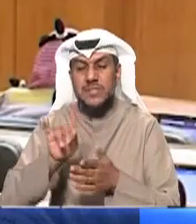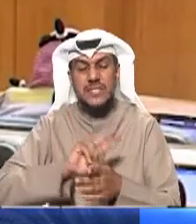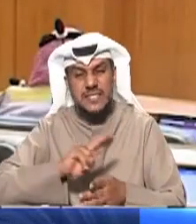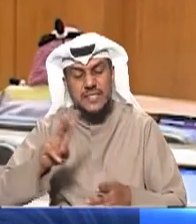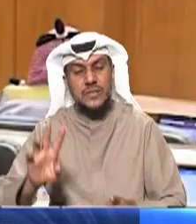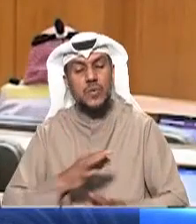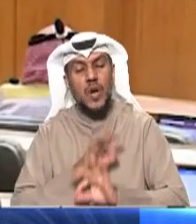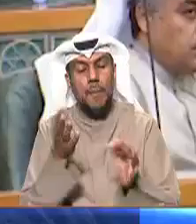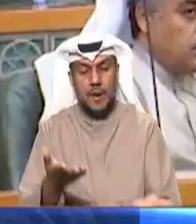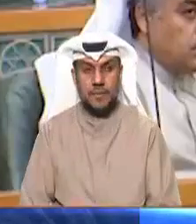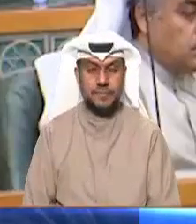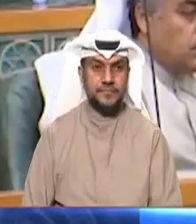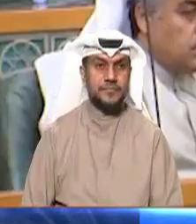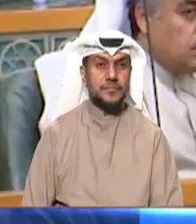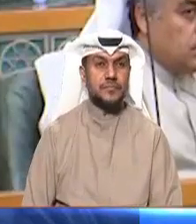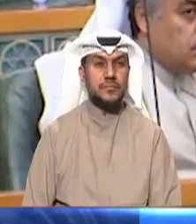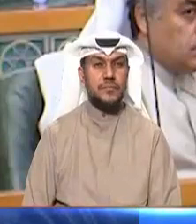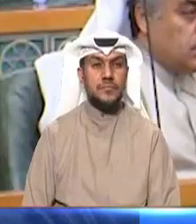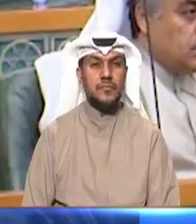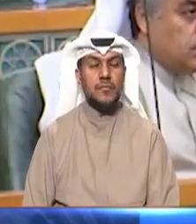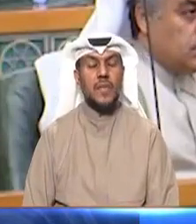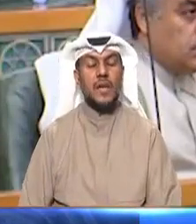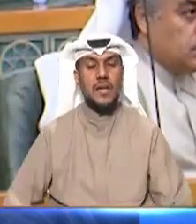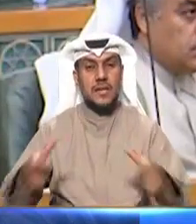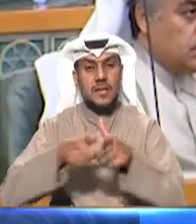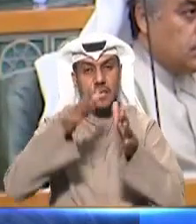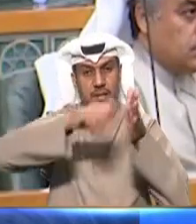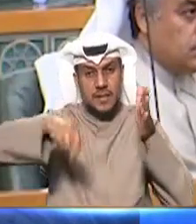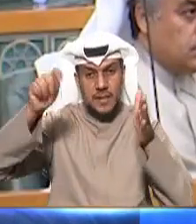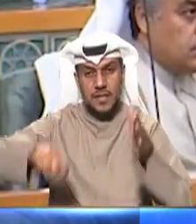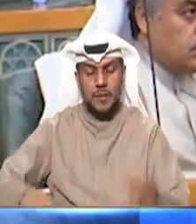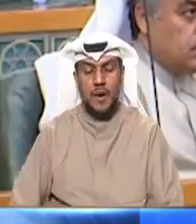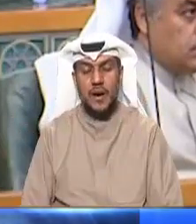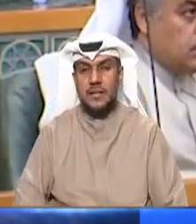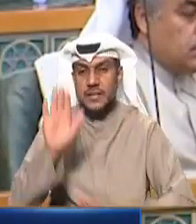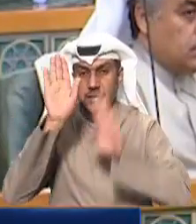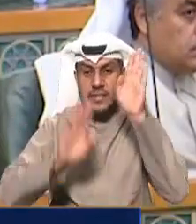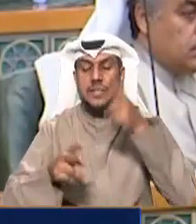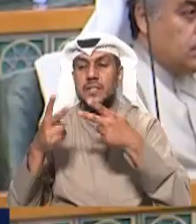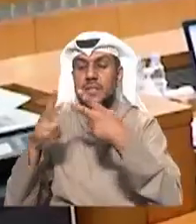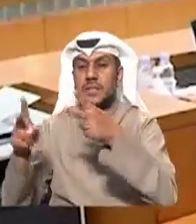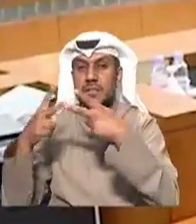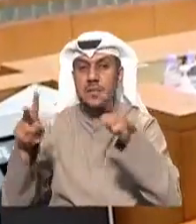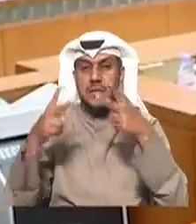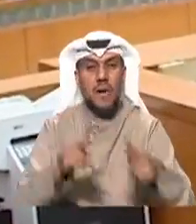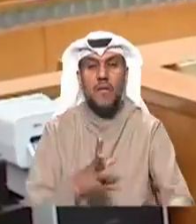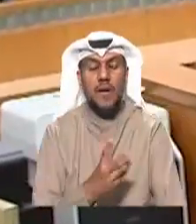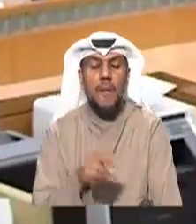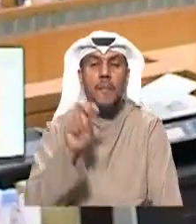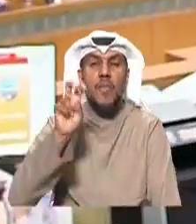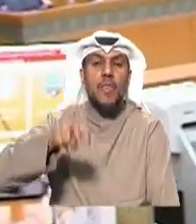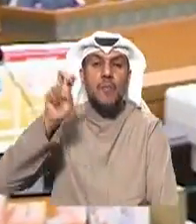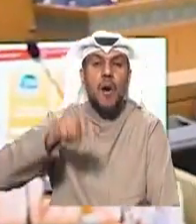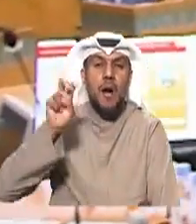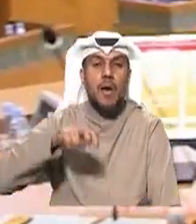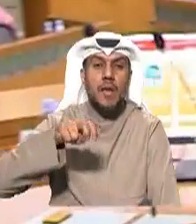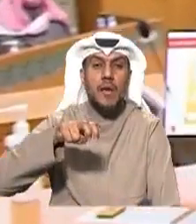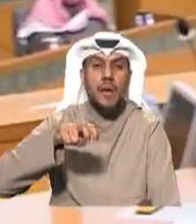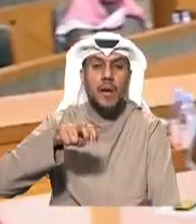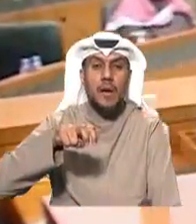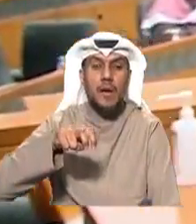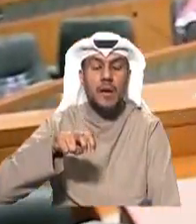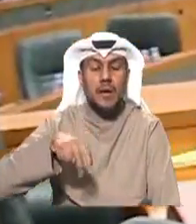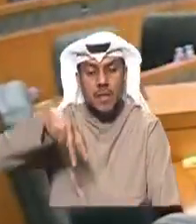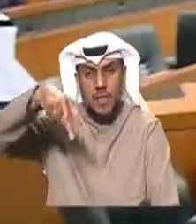الجلسة الخاصة وافق المجلس على 8 توصيات تقدم بها عدد من النواب عقب انتهاء مجلس الأمة